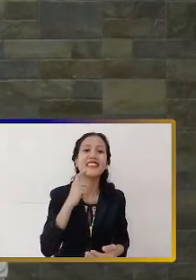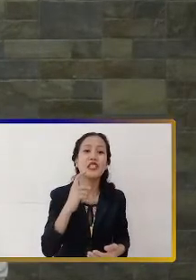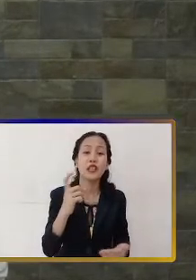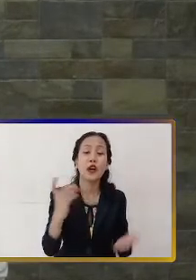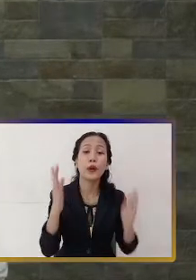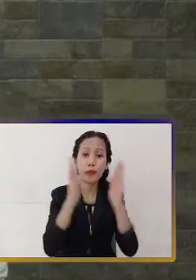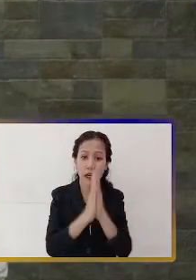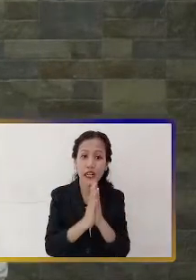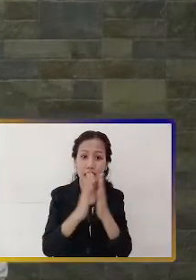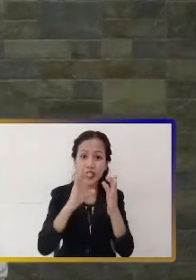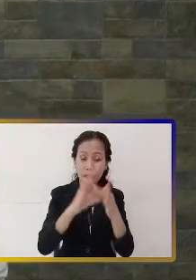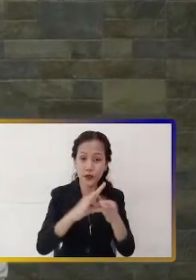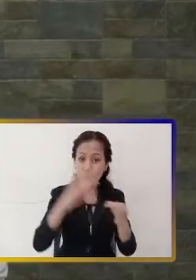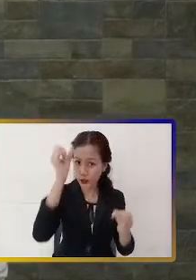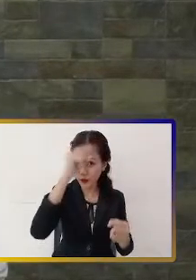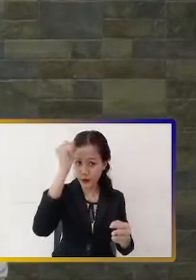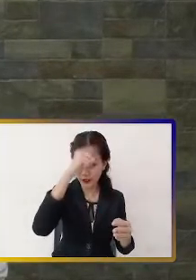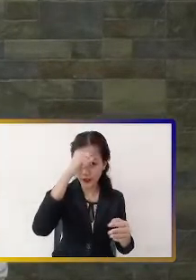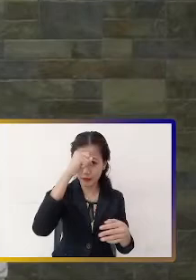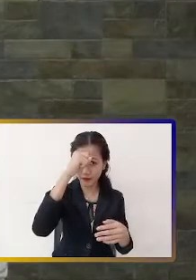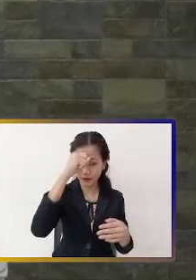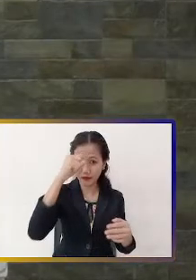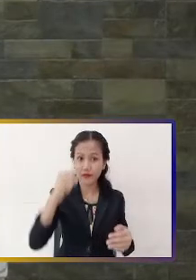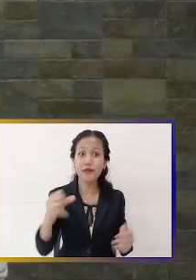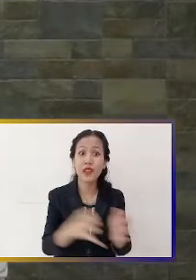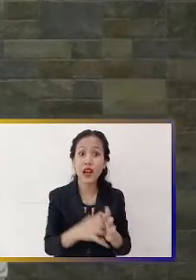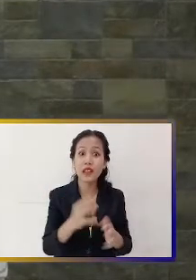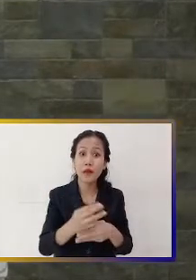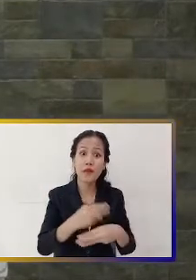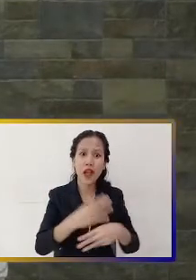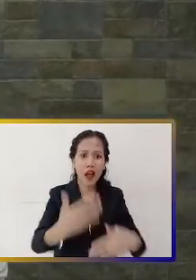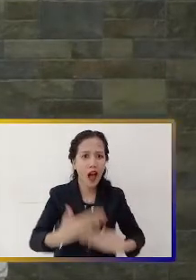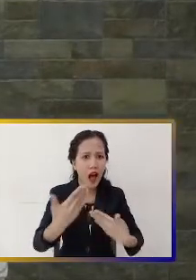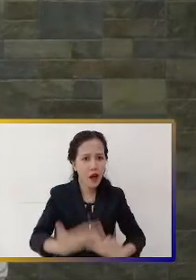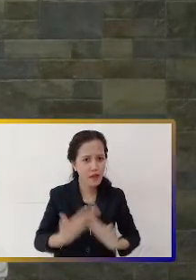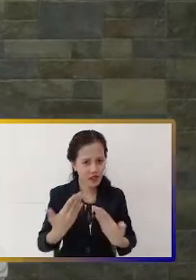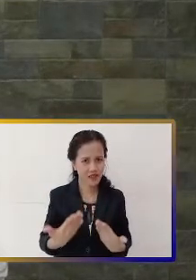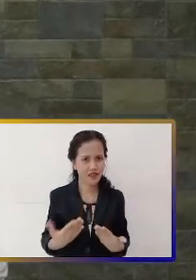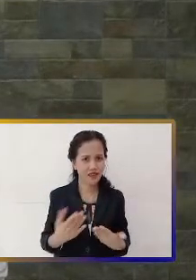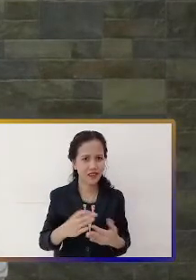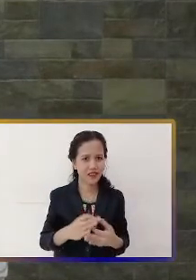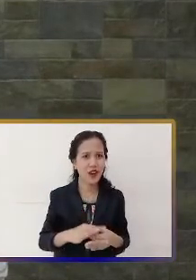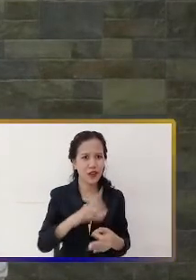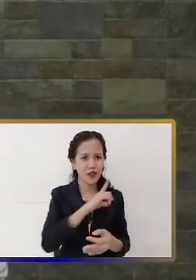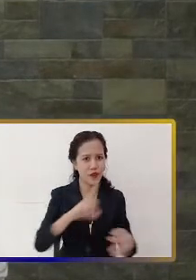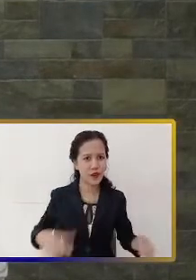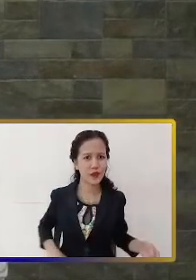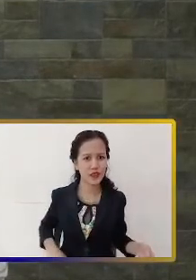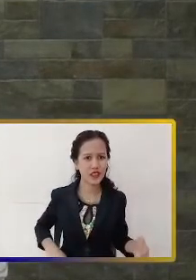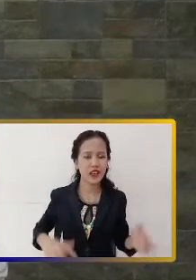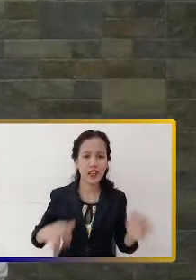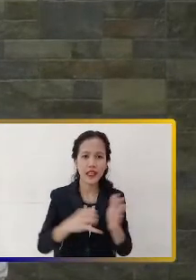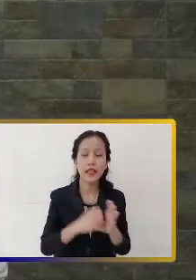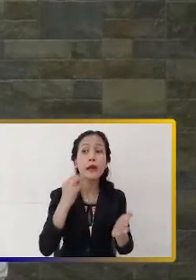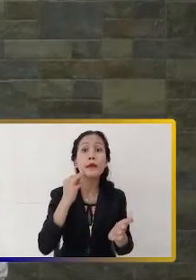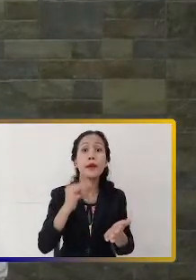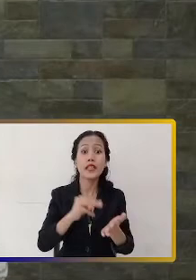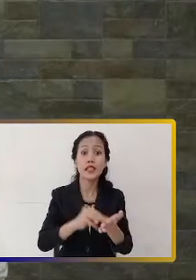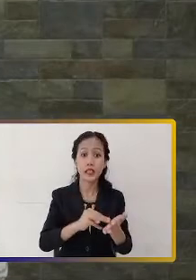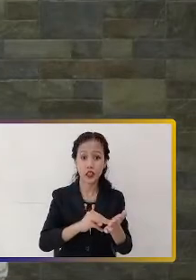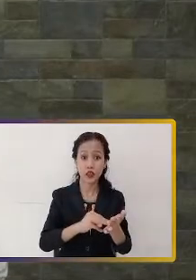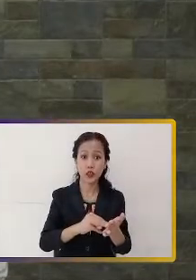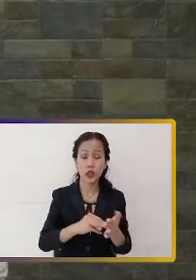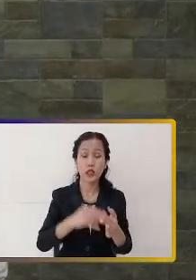the speech of Solomon, the prayer of Solomon pleased the Lord. The contents of the prayer of Solomon